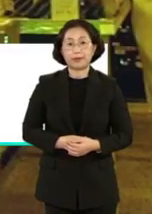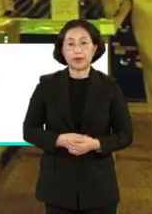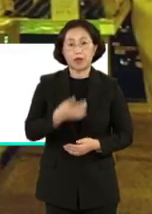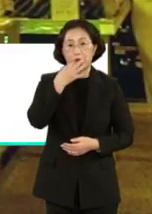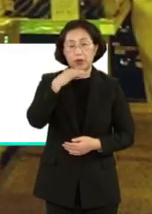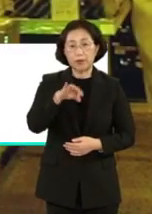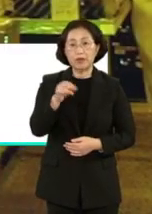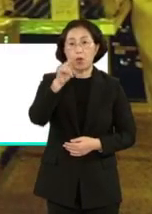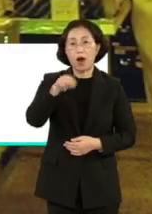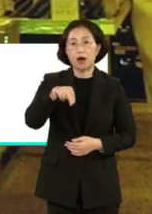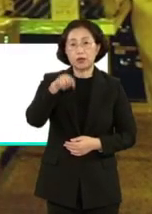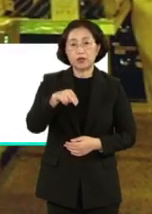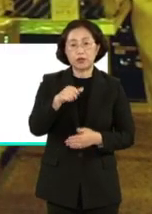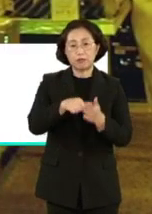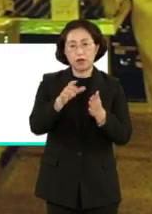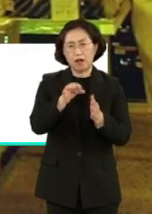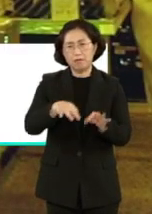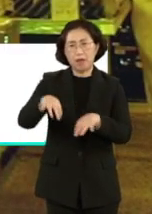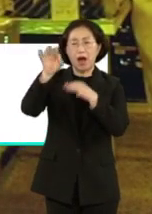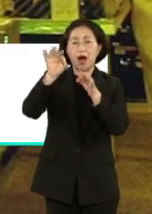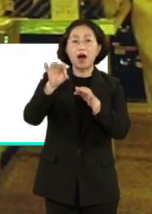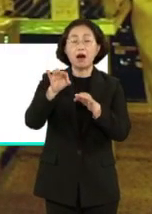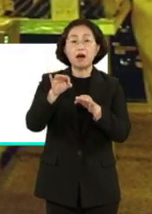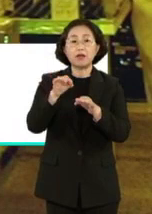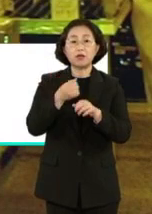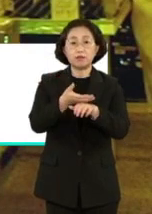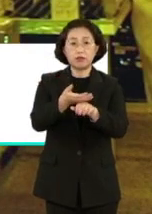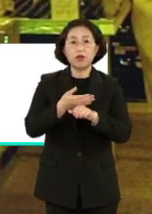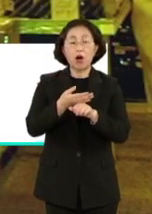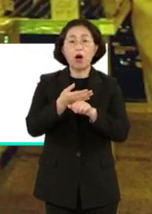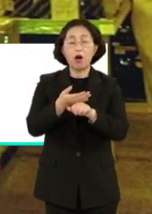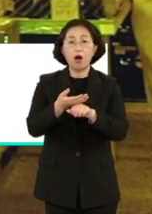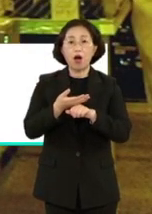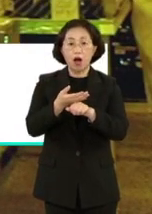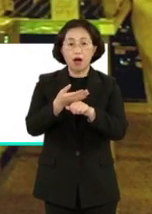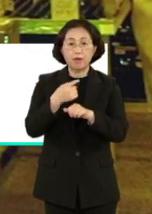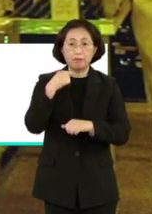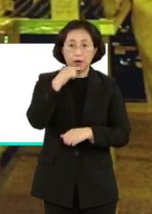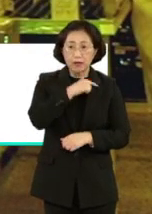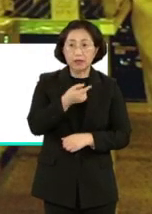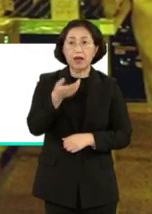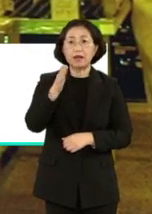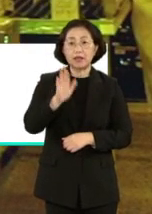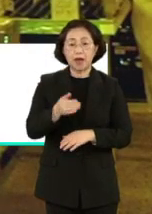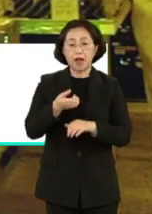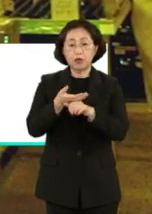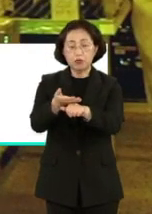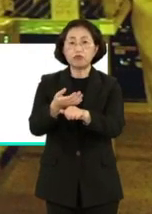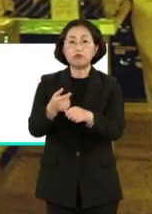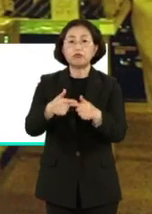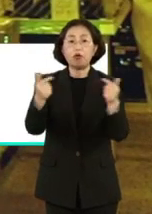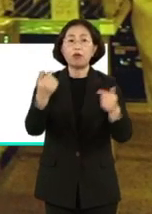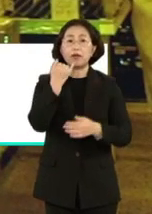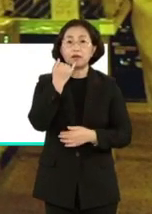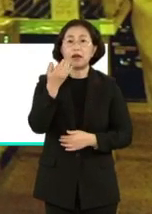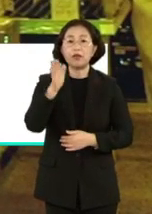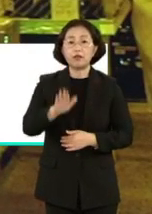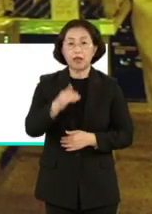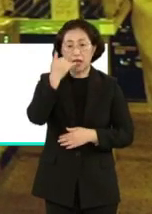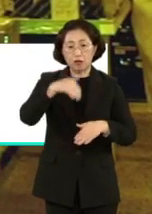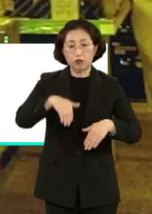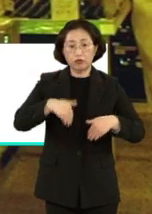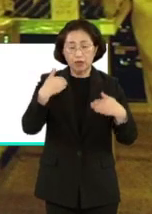고금리, 고환율, 고물가 시대의 무역 적자 행진 속에도 그나마 수출 증가로 버텨왔는데 대전 충남 지역의 수출이 코로나